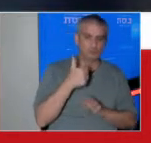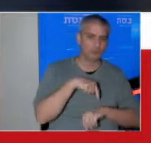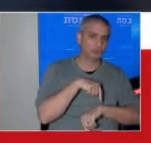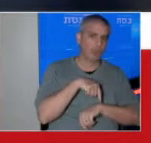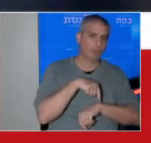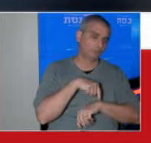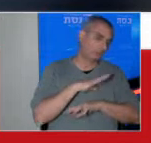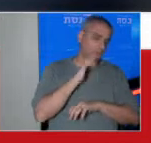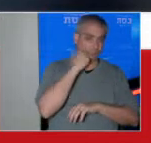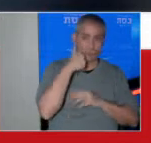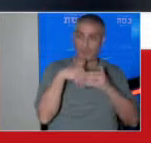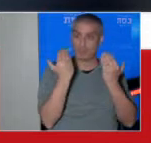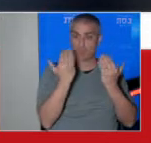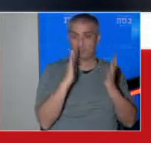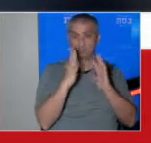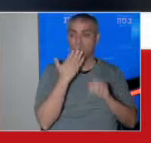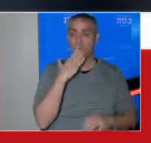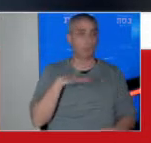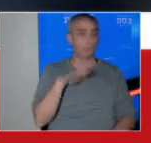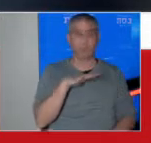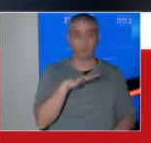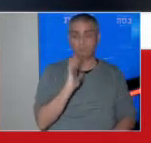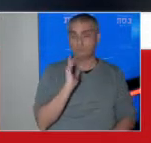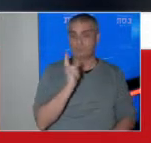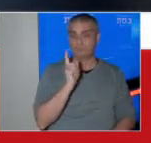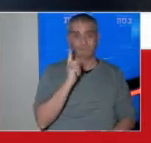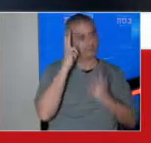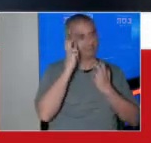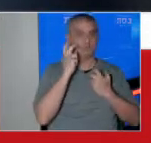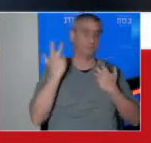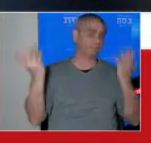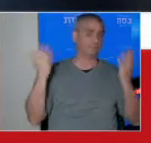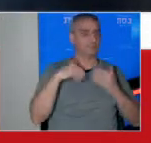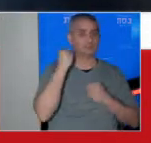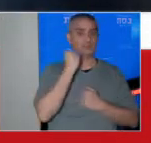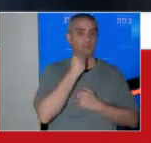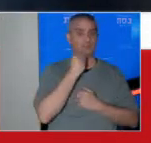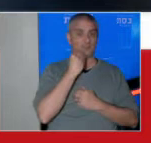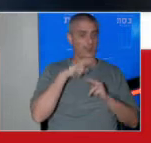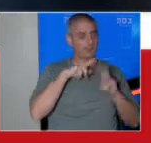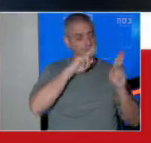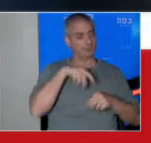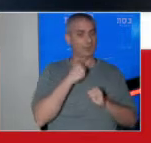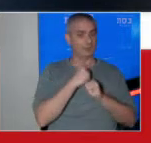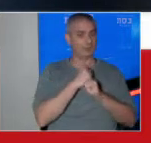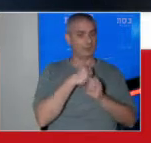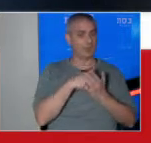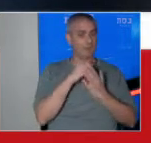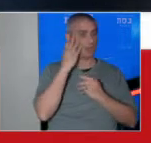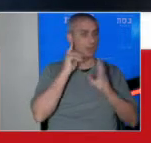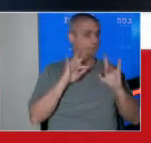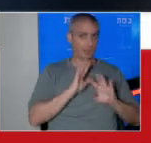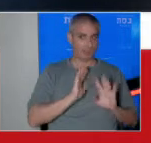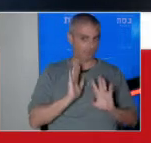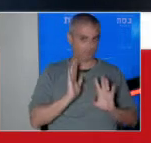שעות, כלומר, מחר בבוקר באזור ירושלים, מי שציפה, אתה יודע, בשעות אחר הצהריים, אחרי שהוא חוזר מהעבודה, להמשיך וליהנות